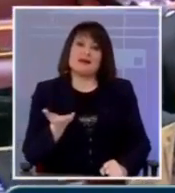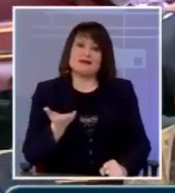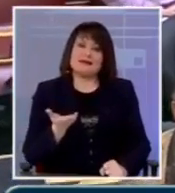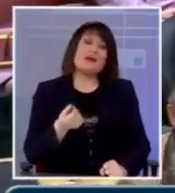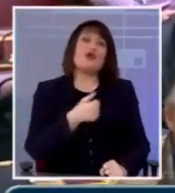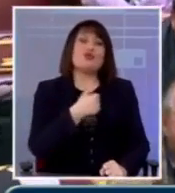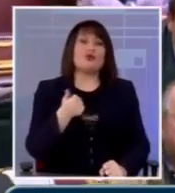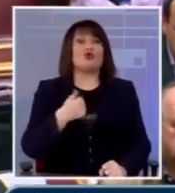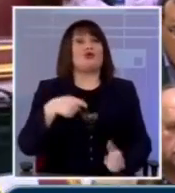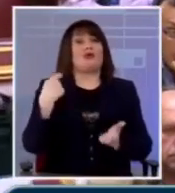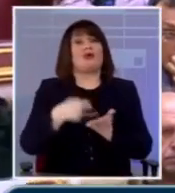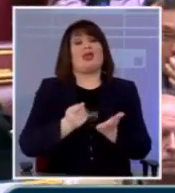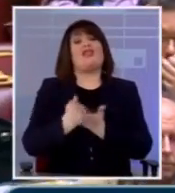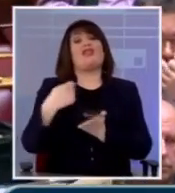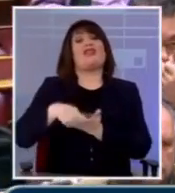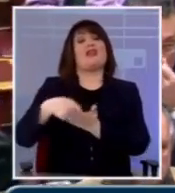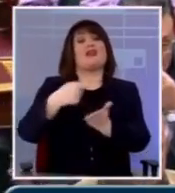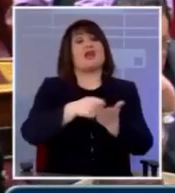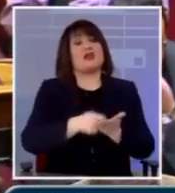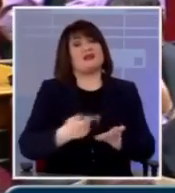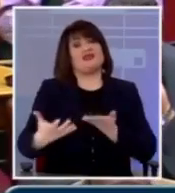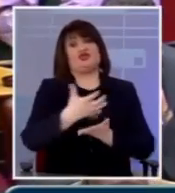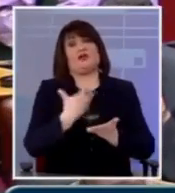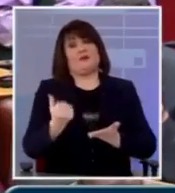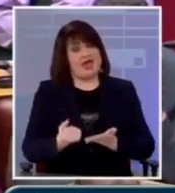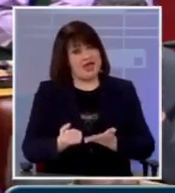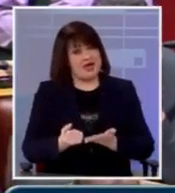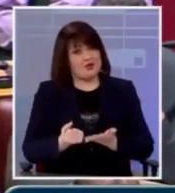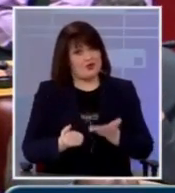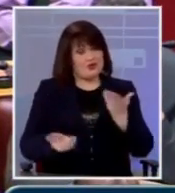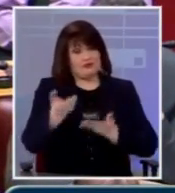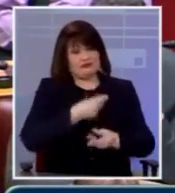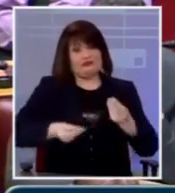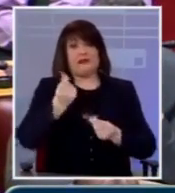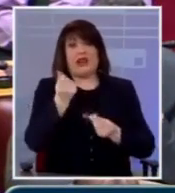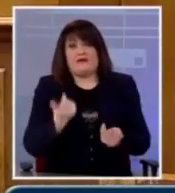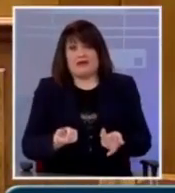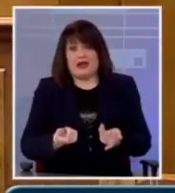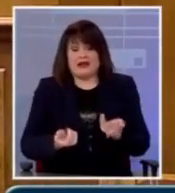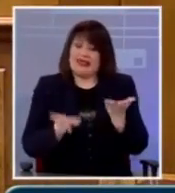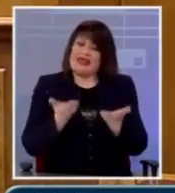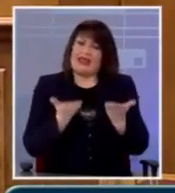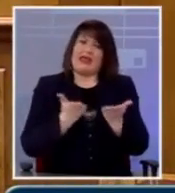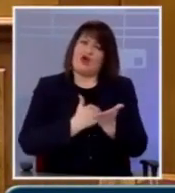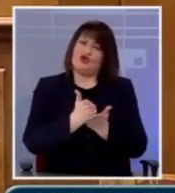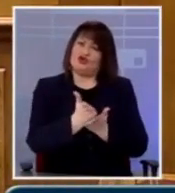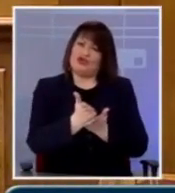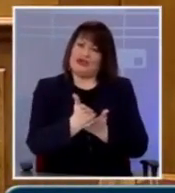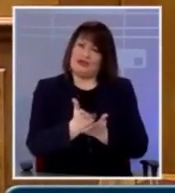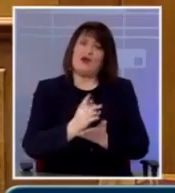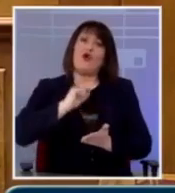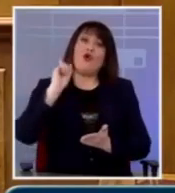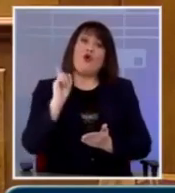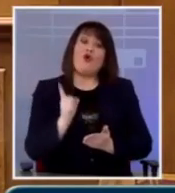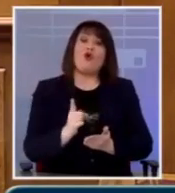τη δίκαιη φορολόγηση των πραγματικών εισοδημάτων και την αναγκαία αναδιανομή του πλούτου στη χώρα η ενεργώς συμβολή και στήριξη